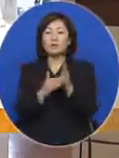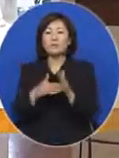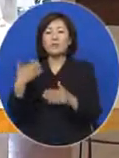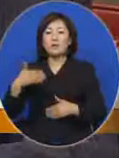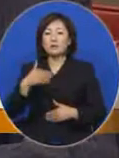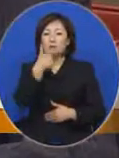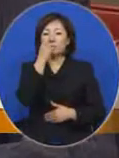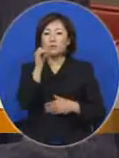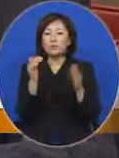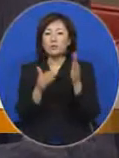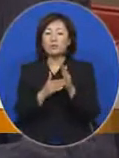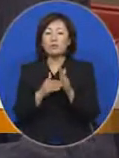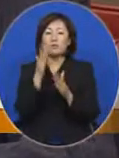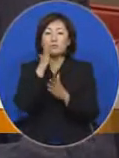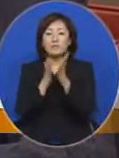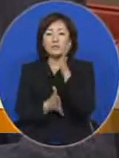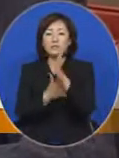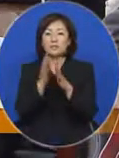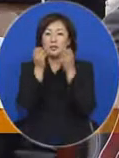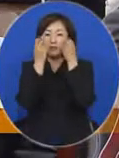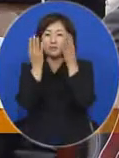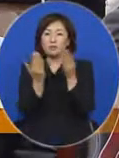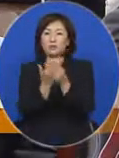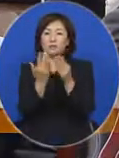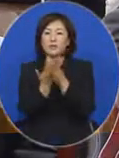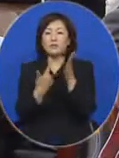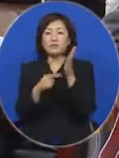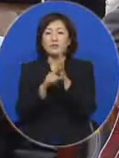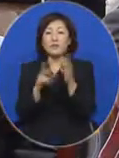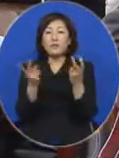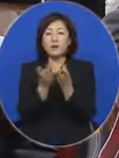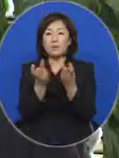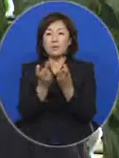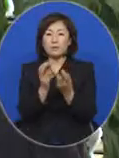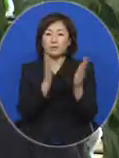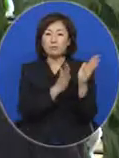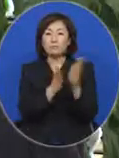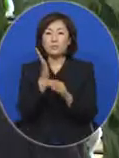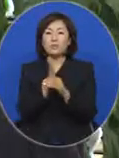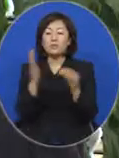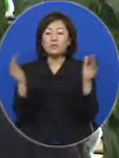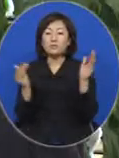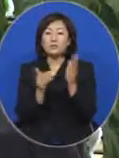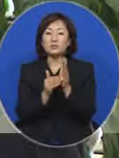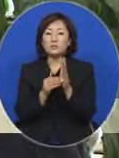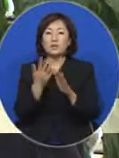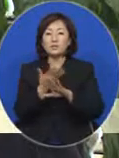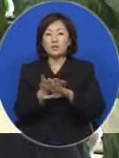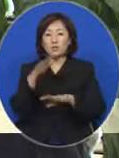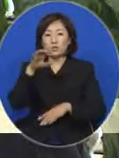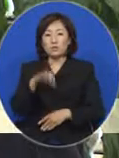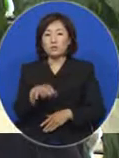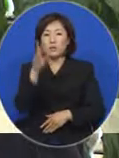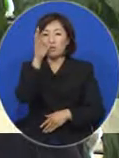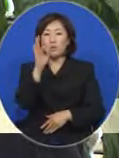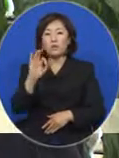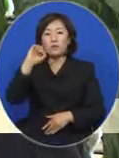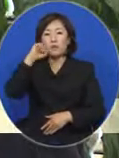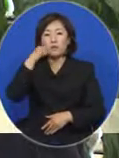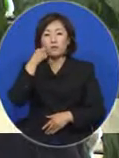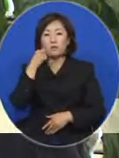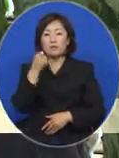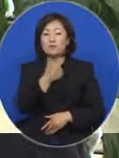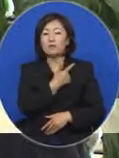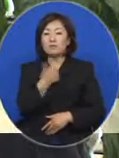울산시는 이 같은 산업 관광을 새로운 성장 동력으로 육성하는 방안을 추진하고 있습니다. 다른 지역에서 찾아볼 수 없는